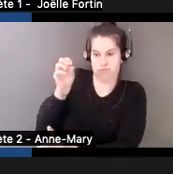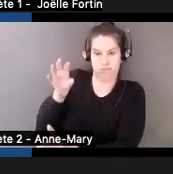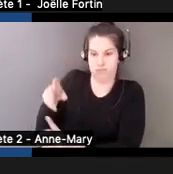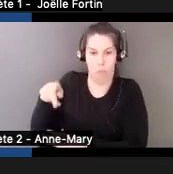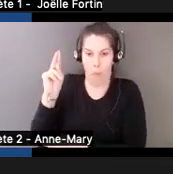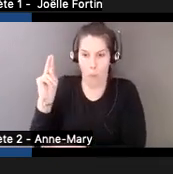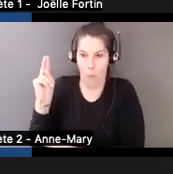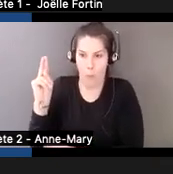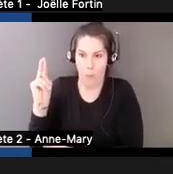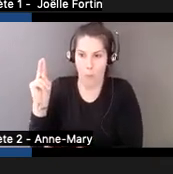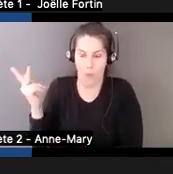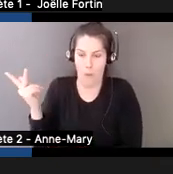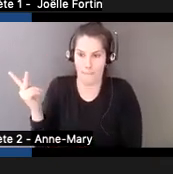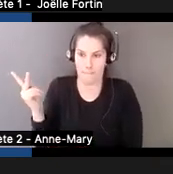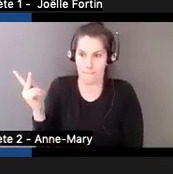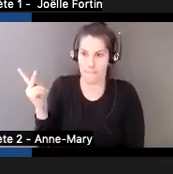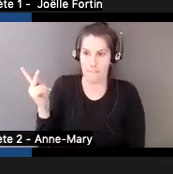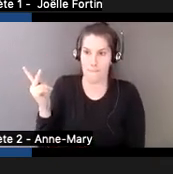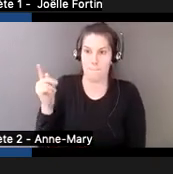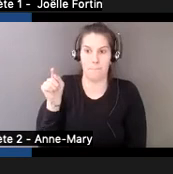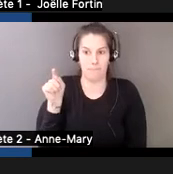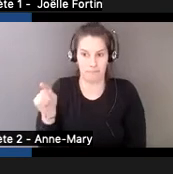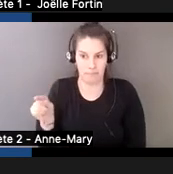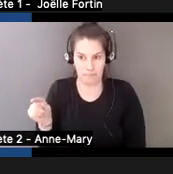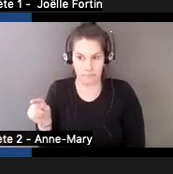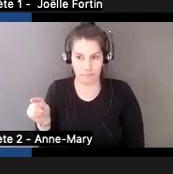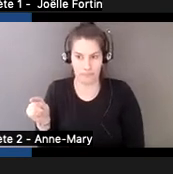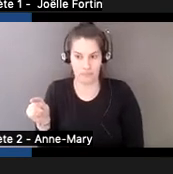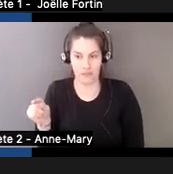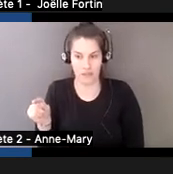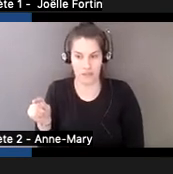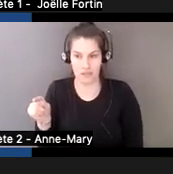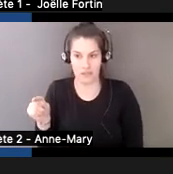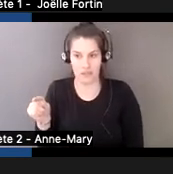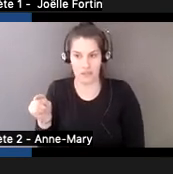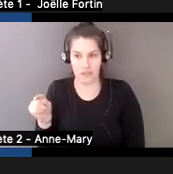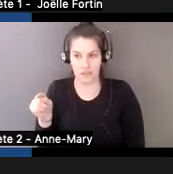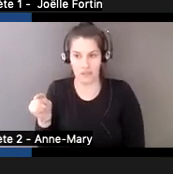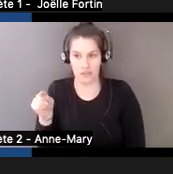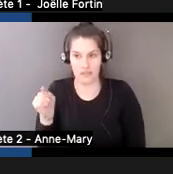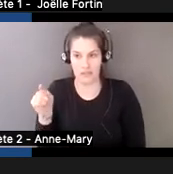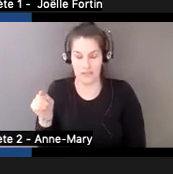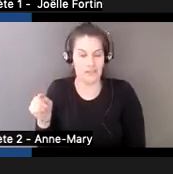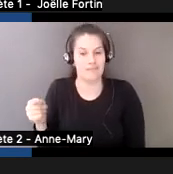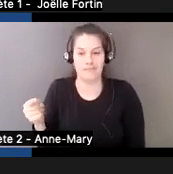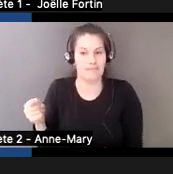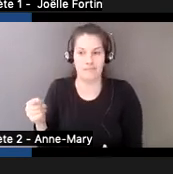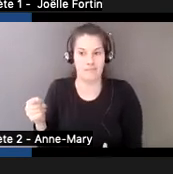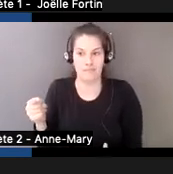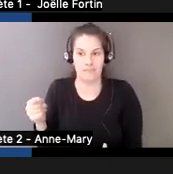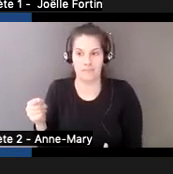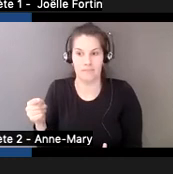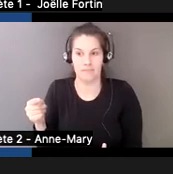difficulté à les enregistrer et réutiliser. Et ce que ça fait à la longue, ça augmente les troubles déroutants